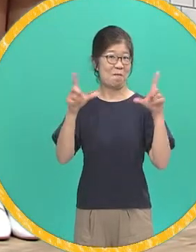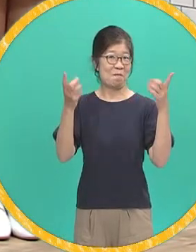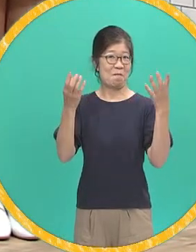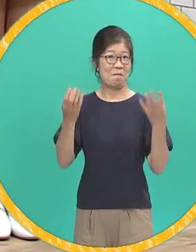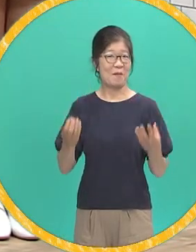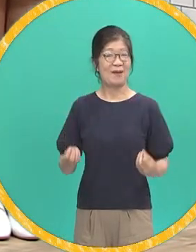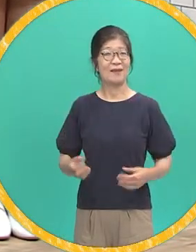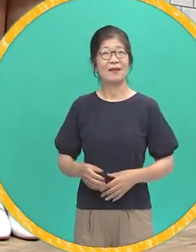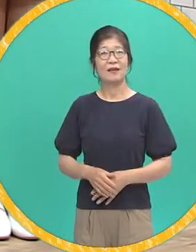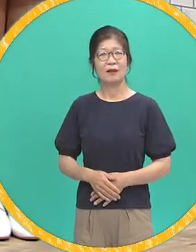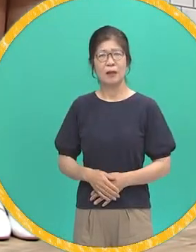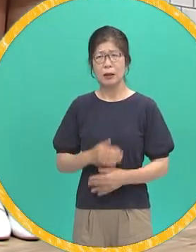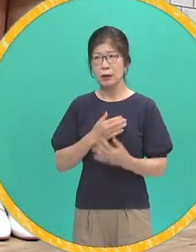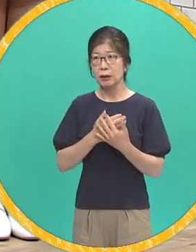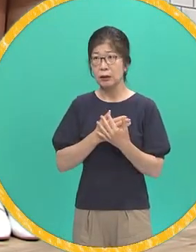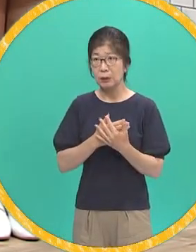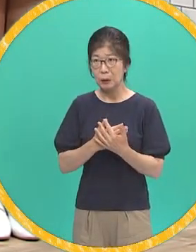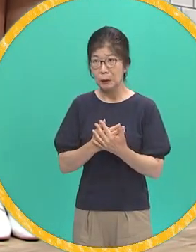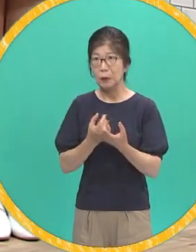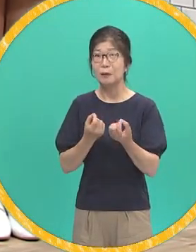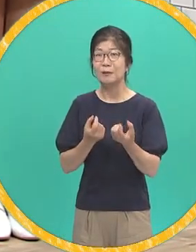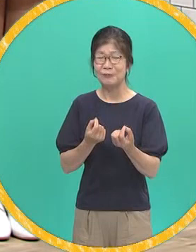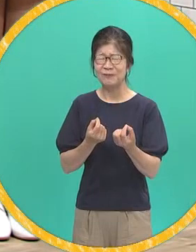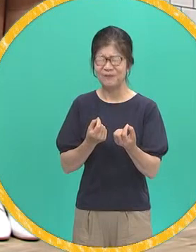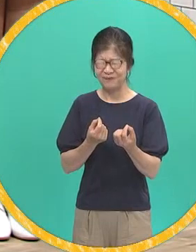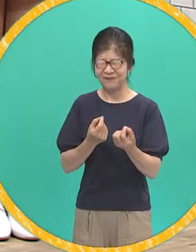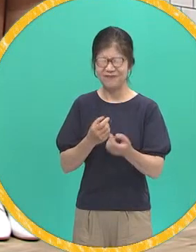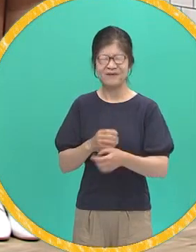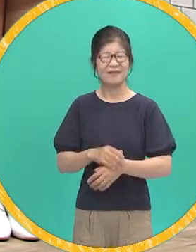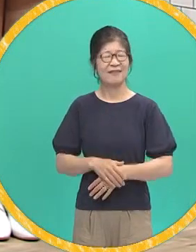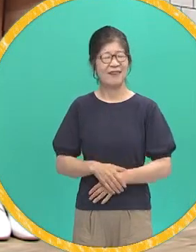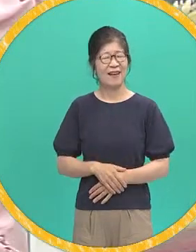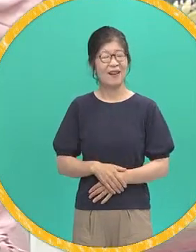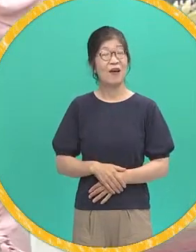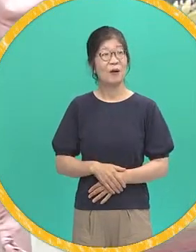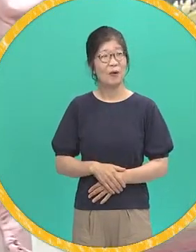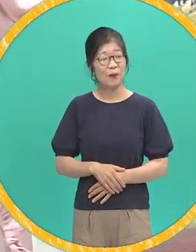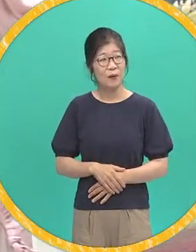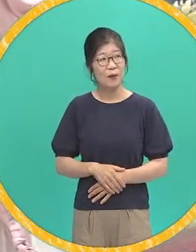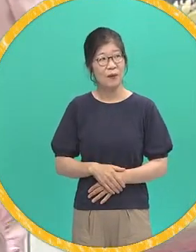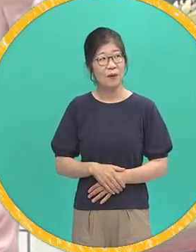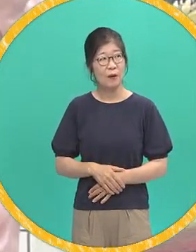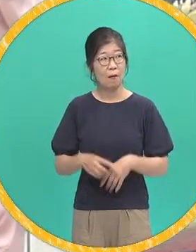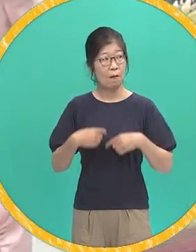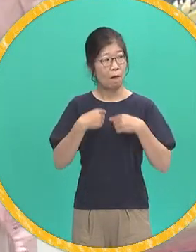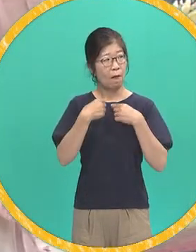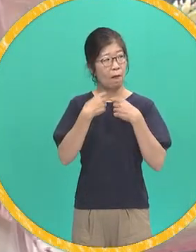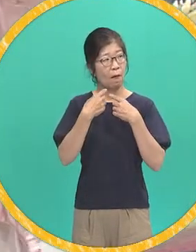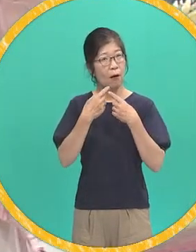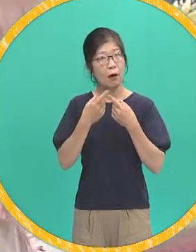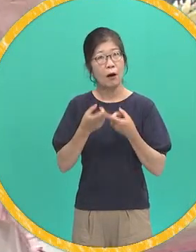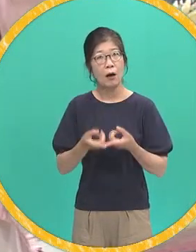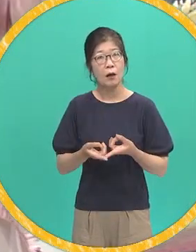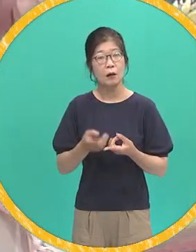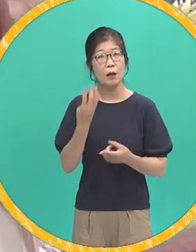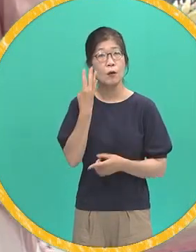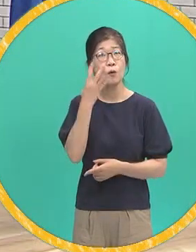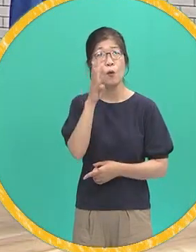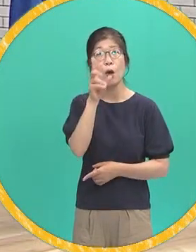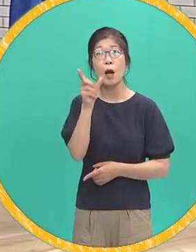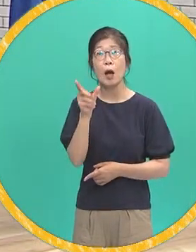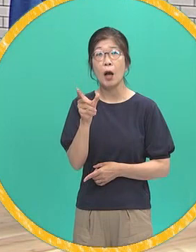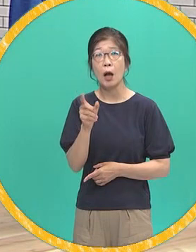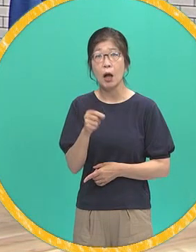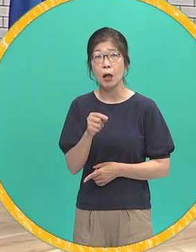緊張をされますよねいやでももうだって入ってまだまだか4ヶ月でしょうで